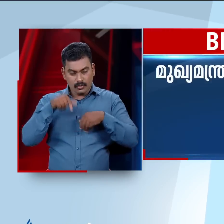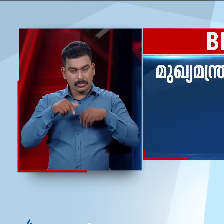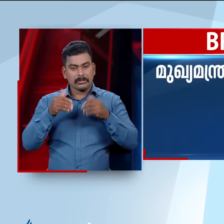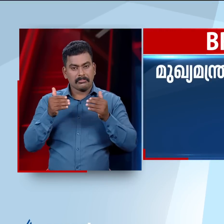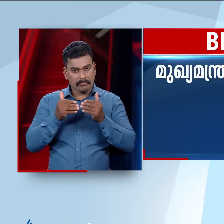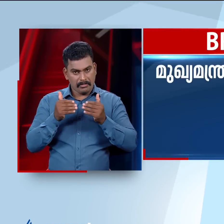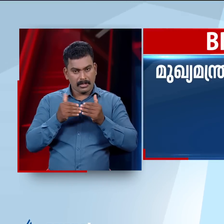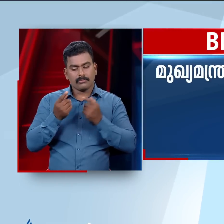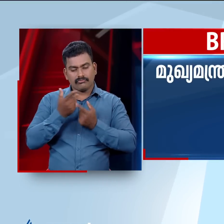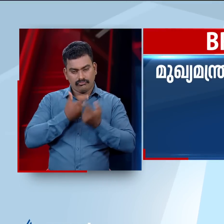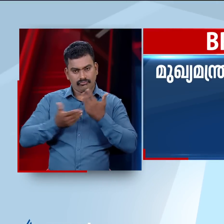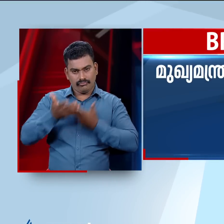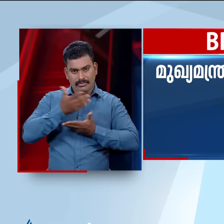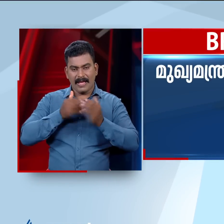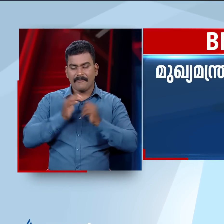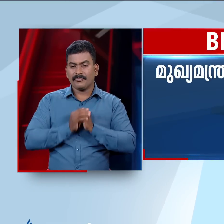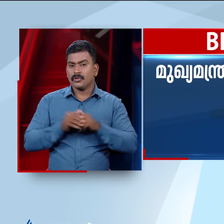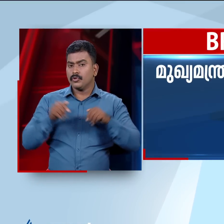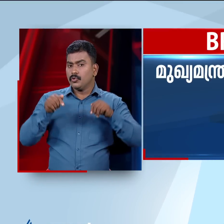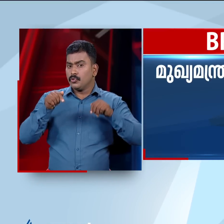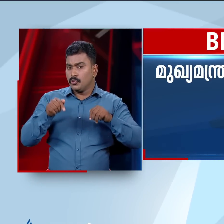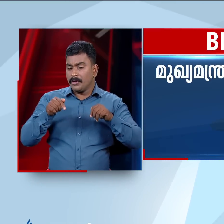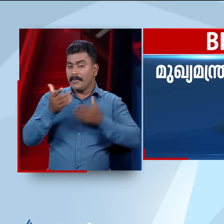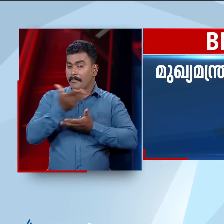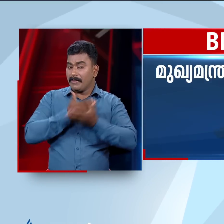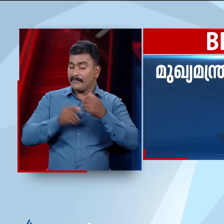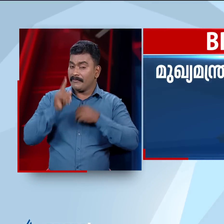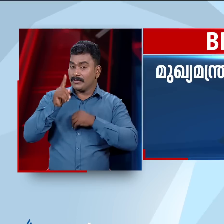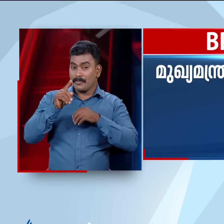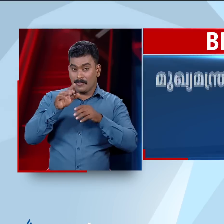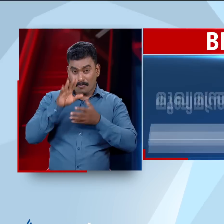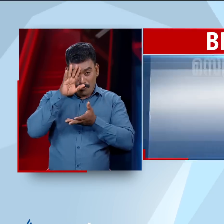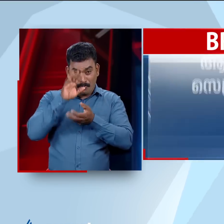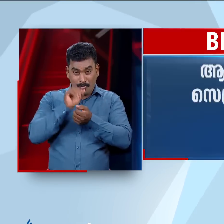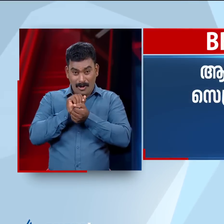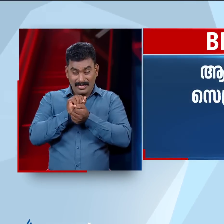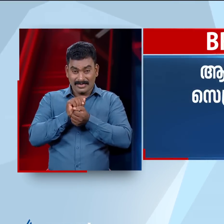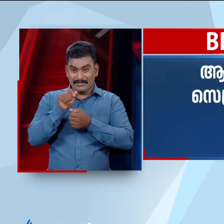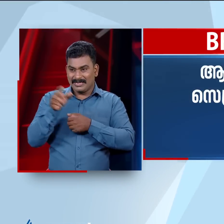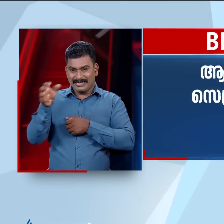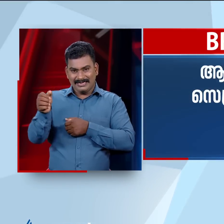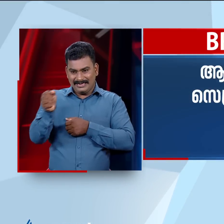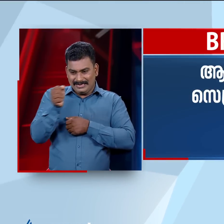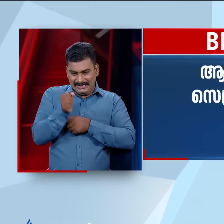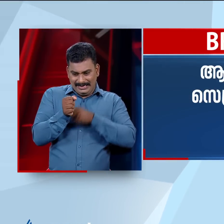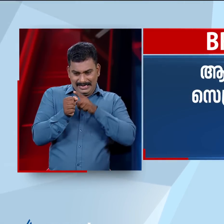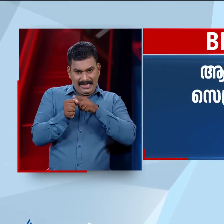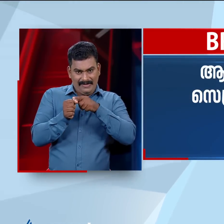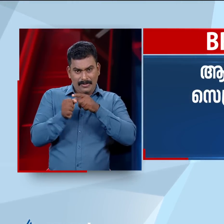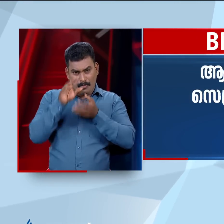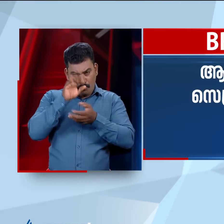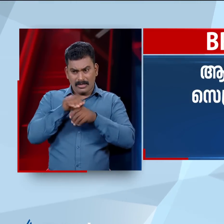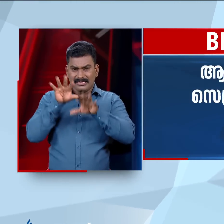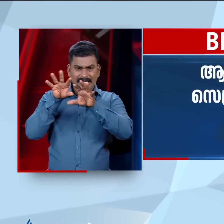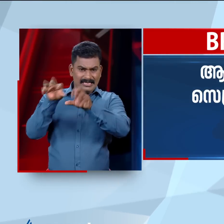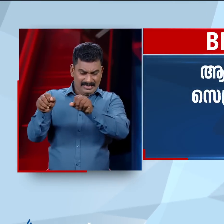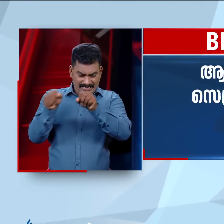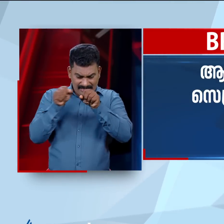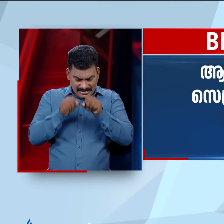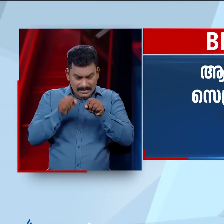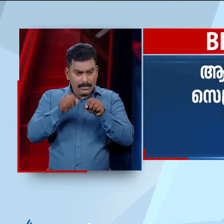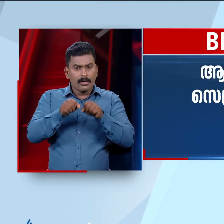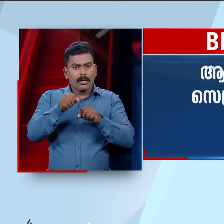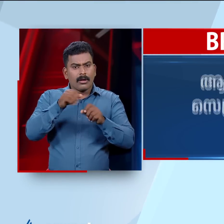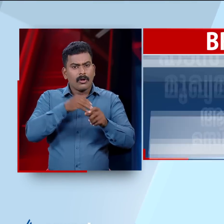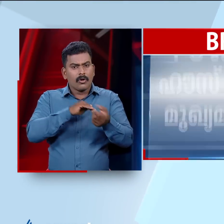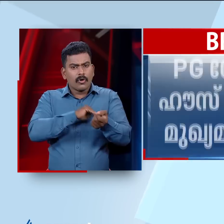ഈ നിലവിൽ ഇപ്പോൾ ഉണ്ടായിരിക്കുന്ന ഒരു പ്രശ്നം, പോലീസ് എത്തിച്ച ഒരാൾ ഒരു ഡോക്ടറുടെ ജീവൻ എടുത്തു എന്നുള്ളതാണ്. ഈ സുരക്ഷാ പ്രശ്നം